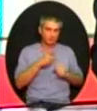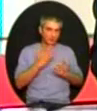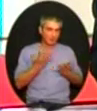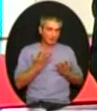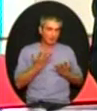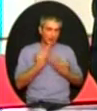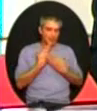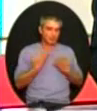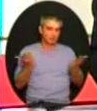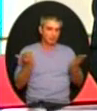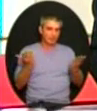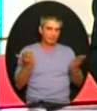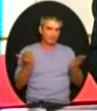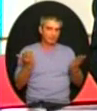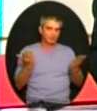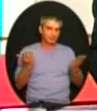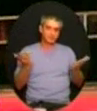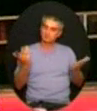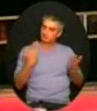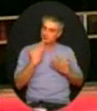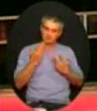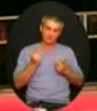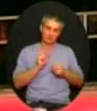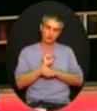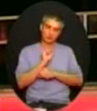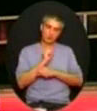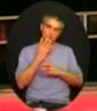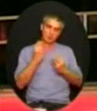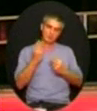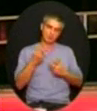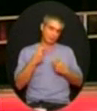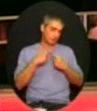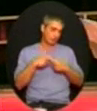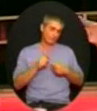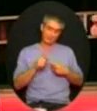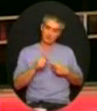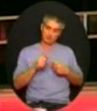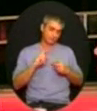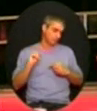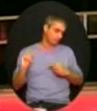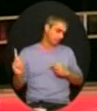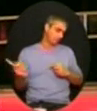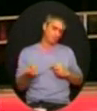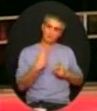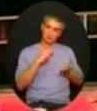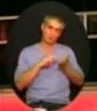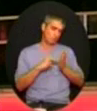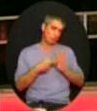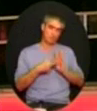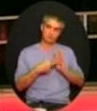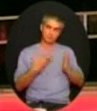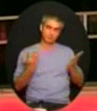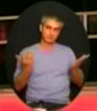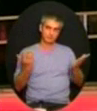איך זה נחשף? זה נחשף דרך תלונות רבות שהגיעו לחברי כנסת, אגב, מכל הקשת